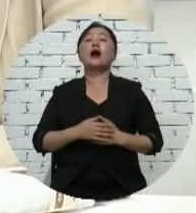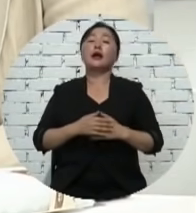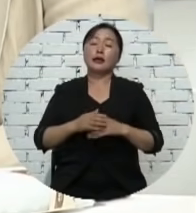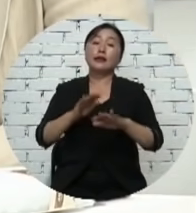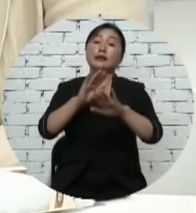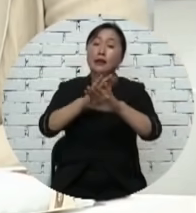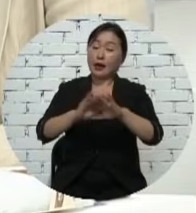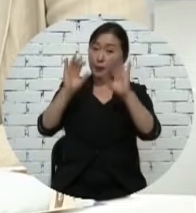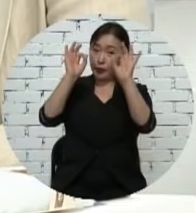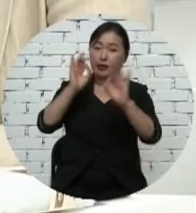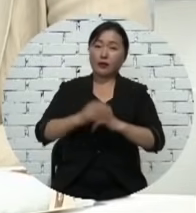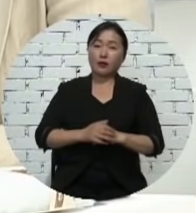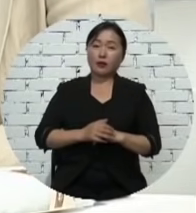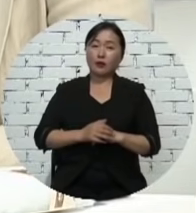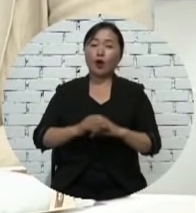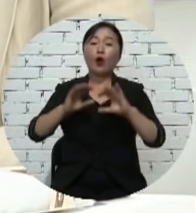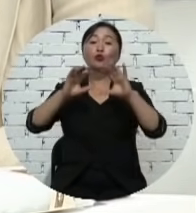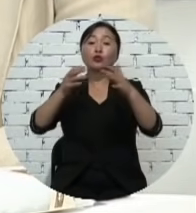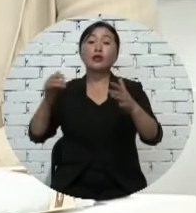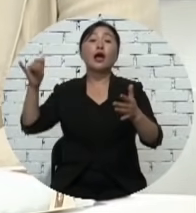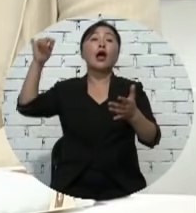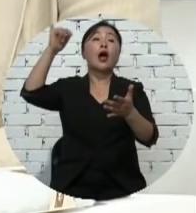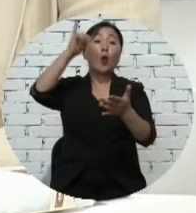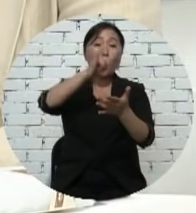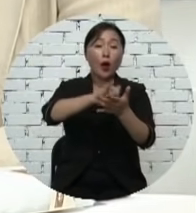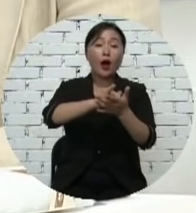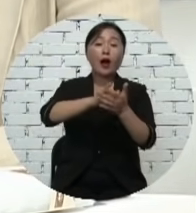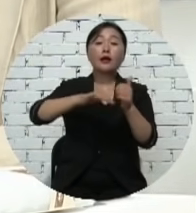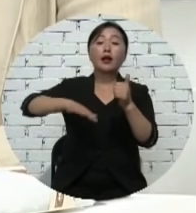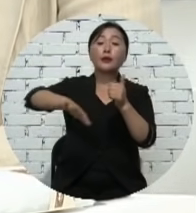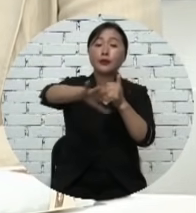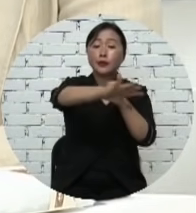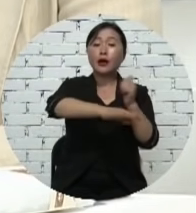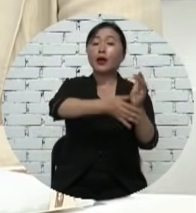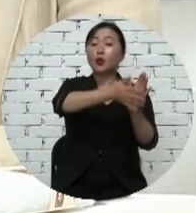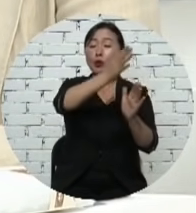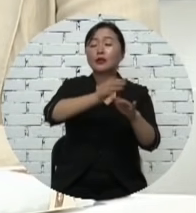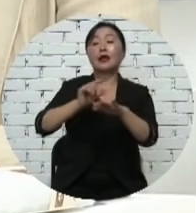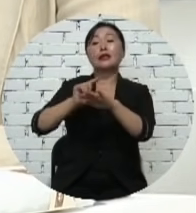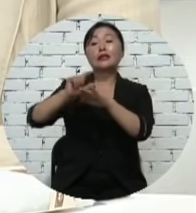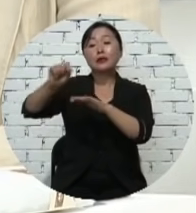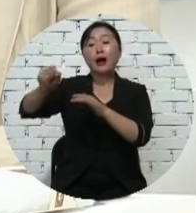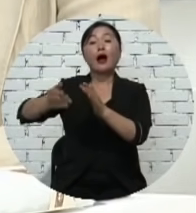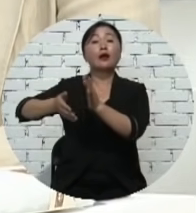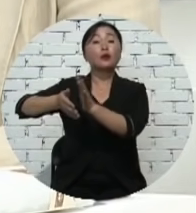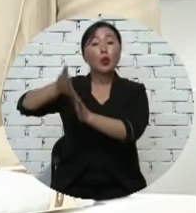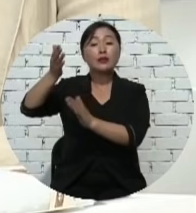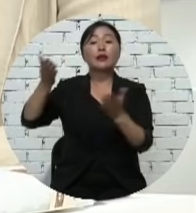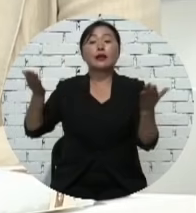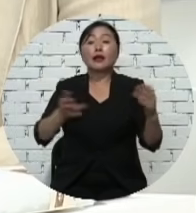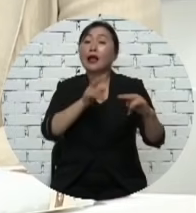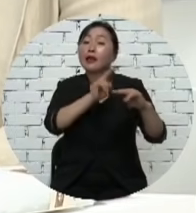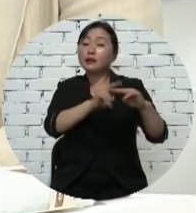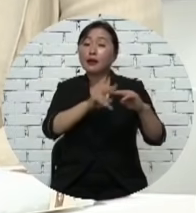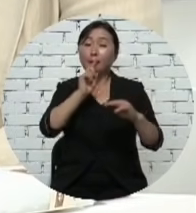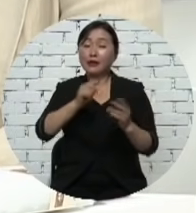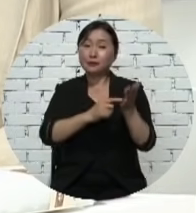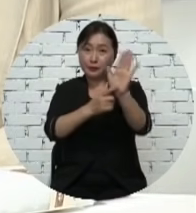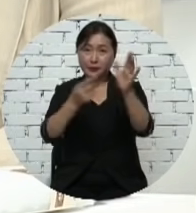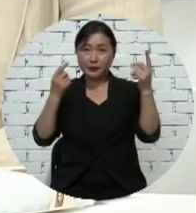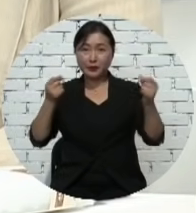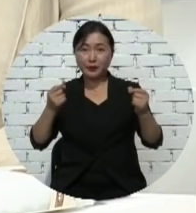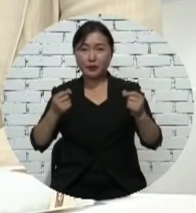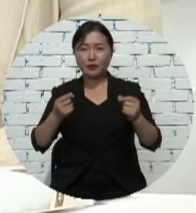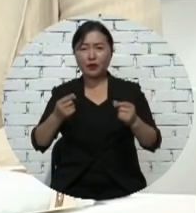아니에요. 그러니까 국제공항이 있는 배후도시가 있고 또 제가 지방에다 한다는 것은 지방에다가 아까 일자리를 먼저 말씀드렸죠.